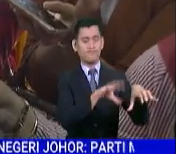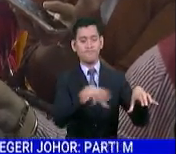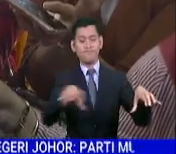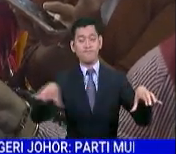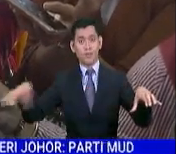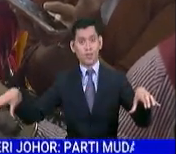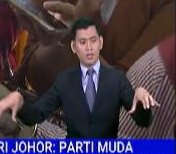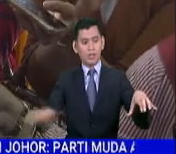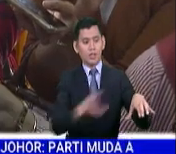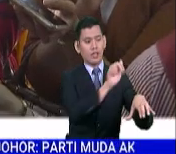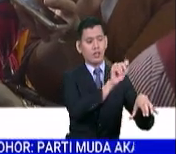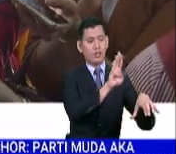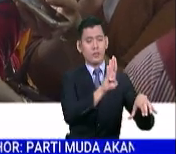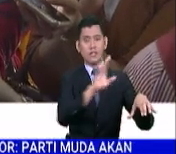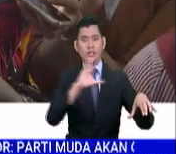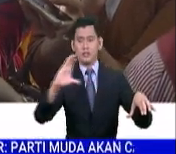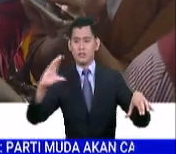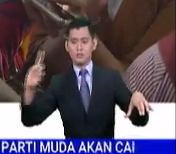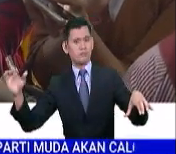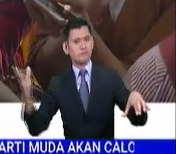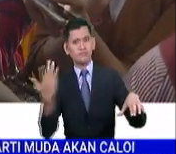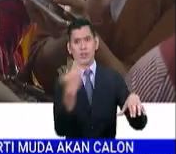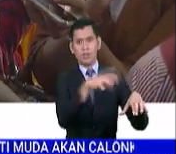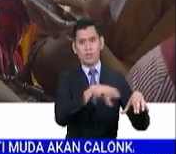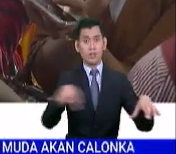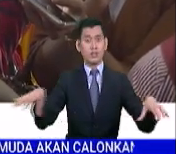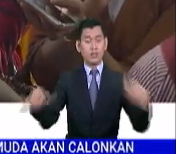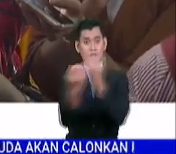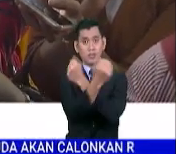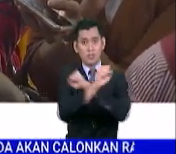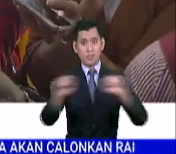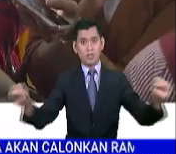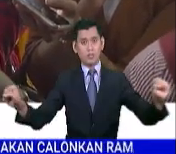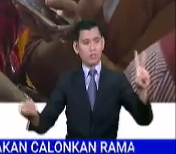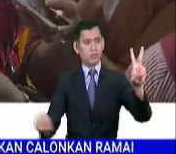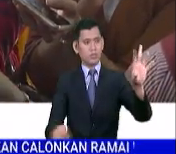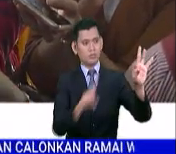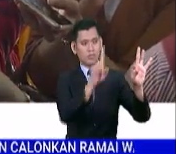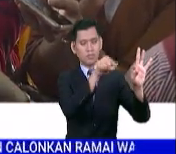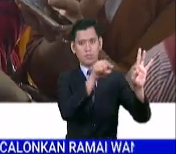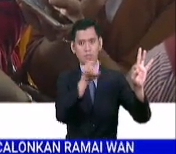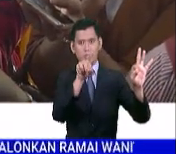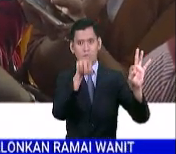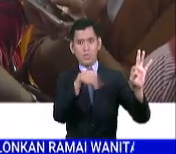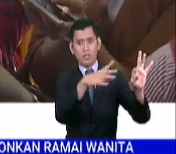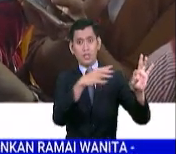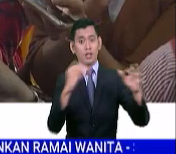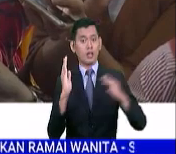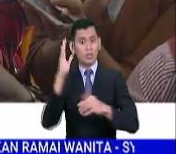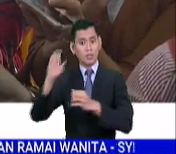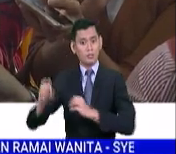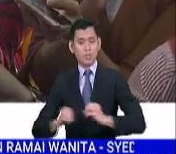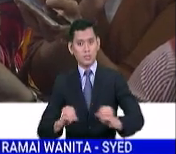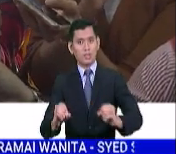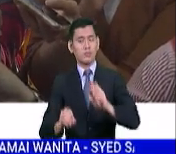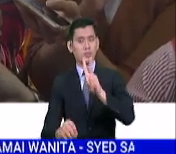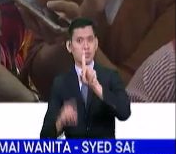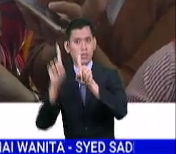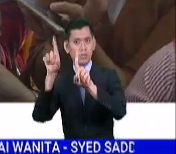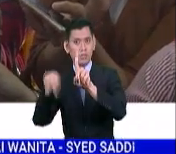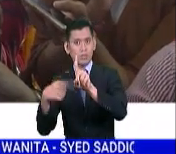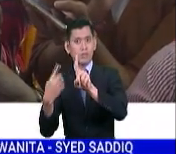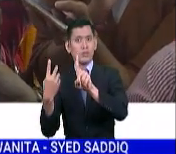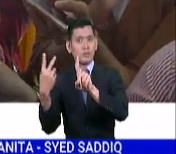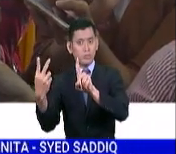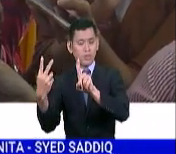Section C1 akan siap pada Disember 2026 dan akan mula beroperasi pada 1 Januari 2027. So, setakat ini progres